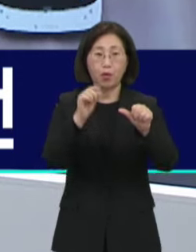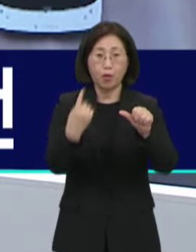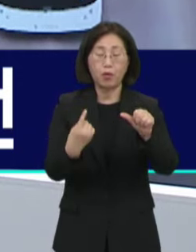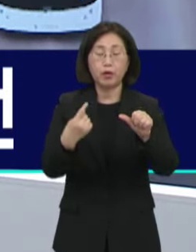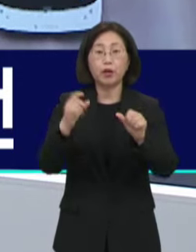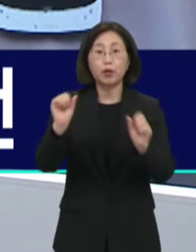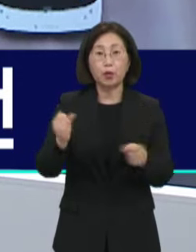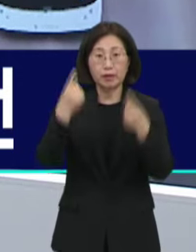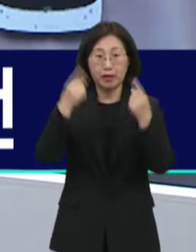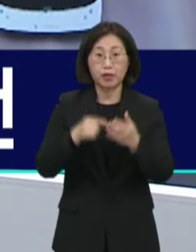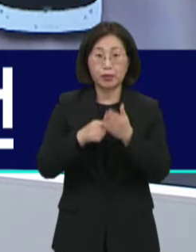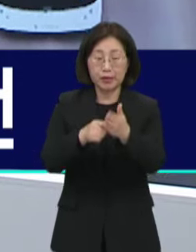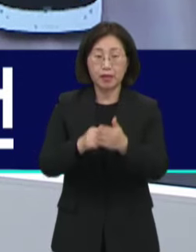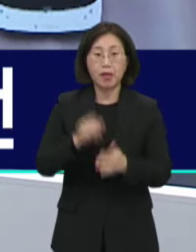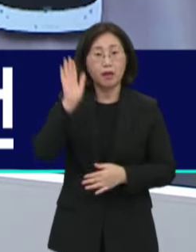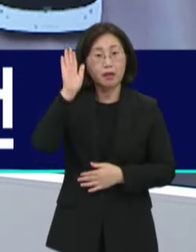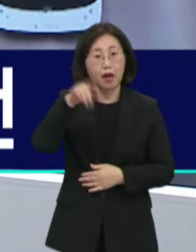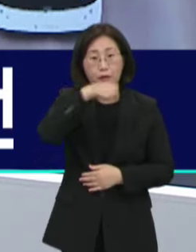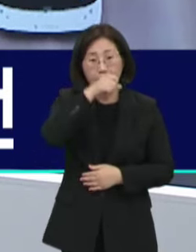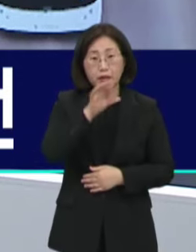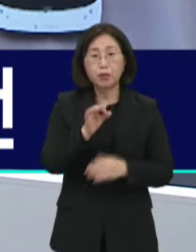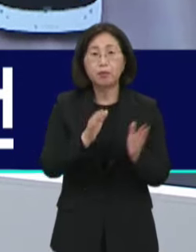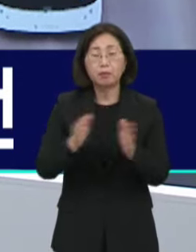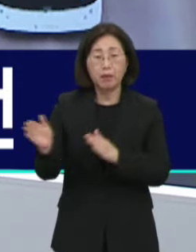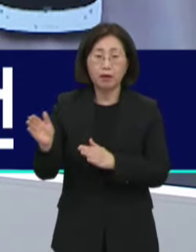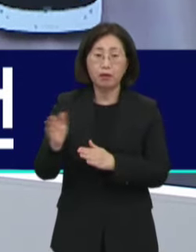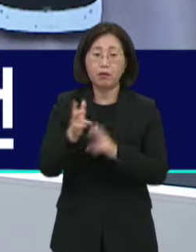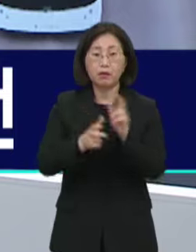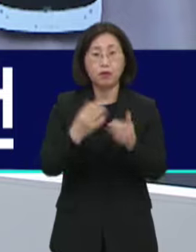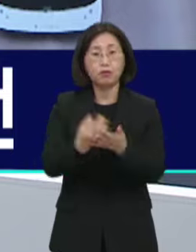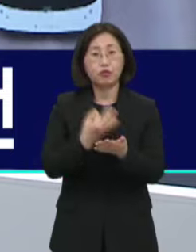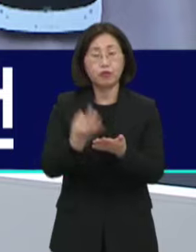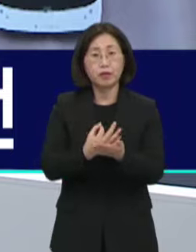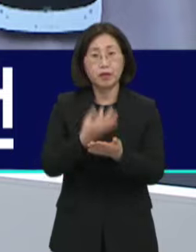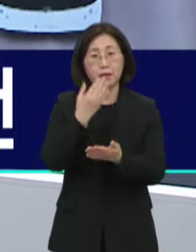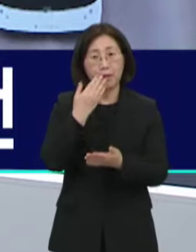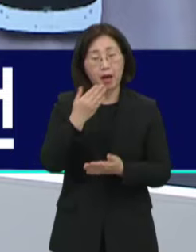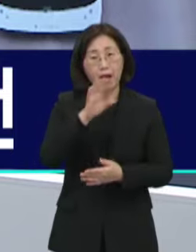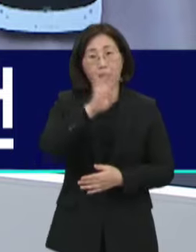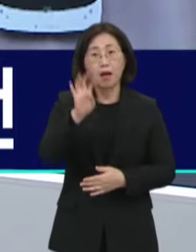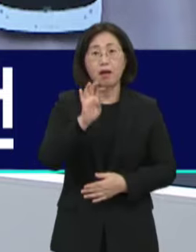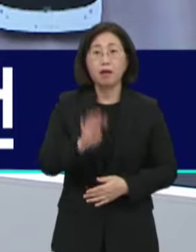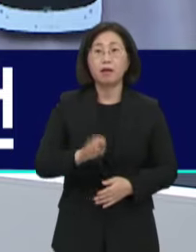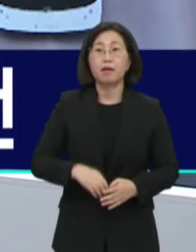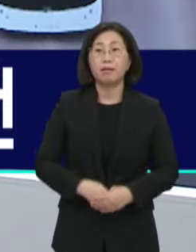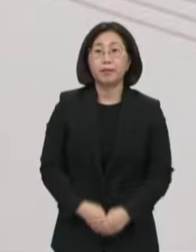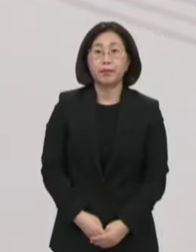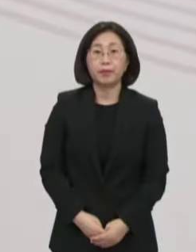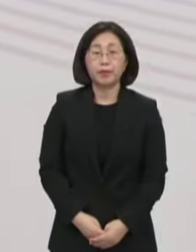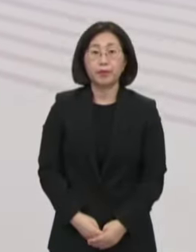계획인데요. 향후 예산과 사업성 확보가 관건이 될 전망입니다. 조혜원 기자가 보도합니다.